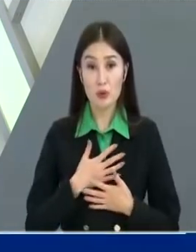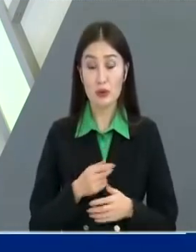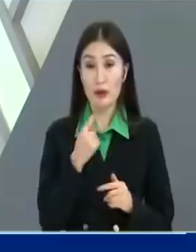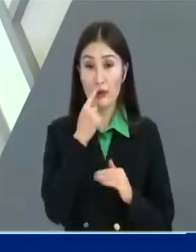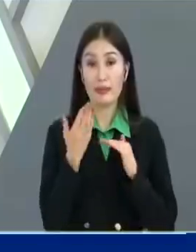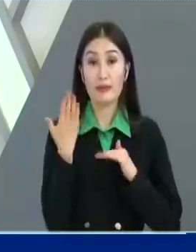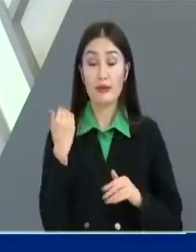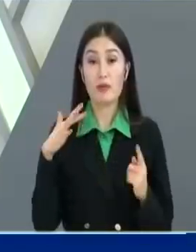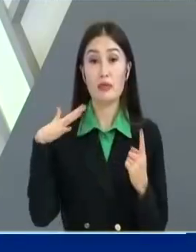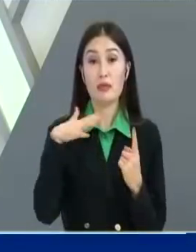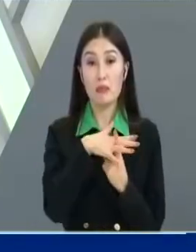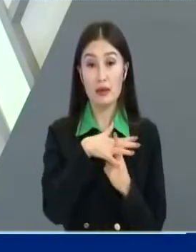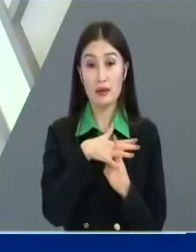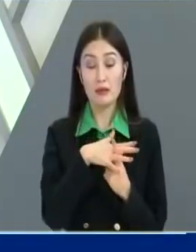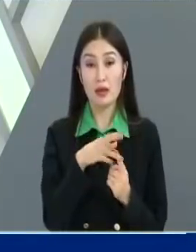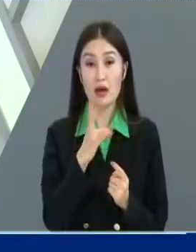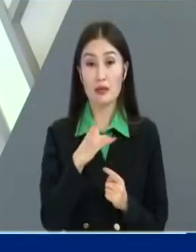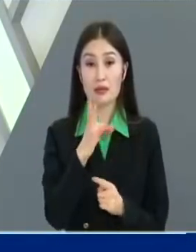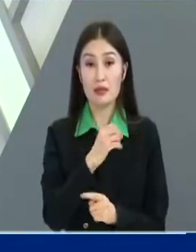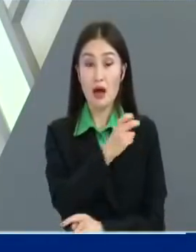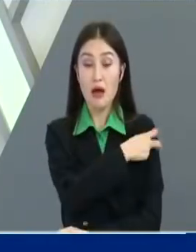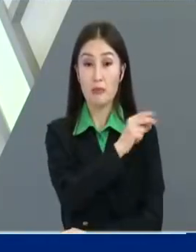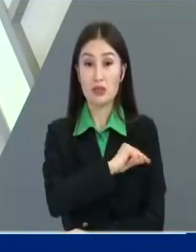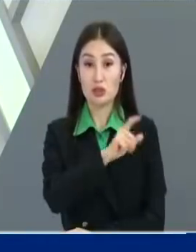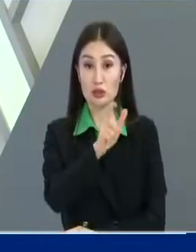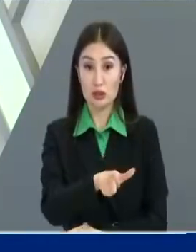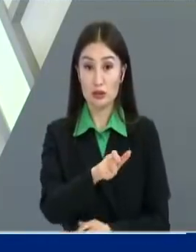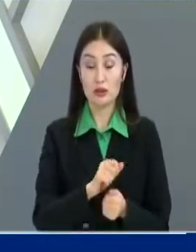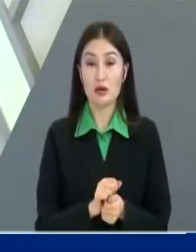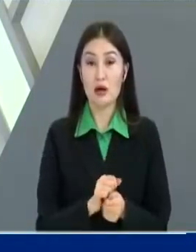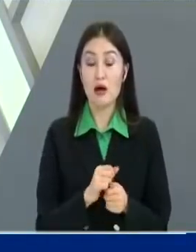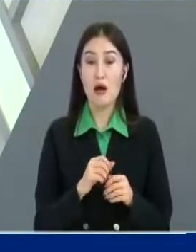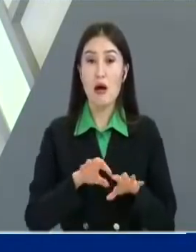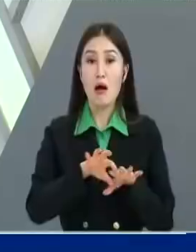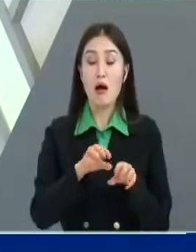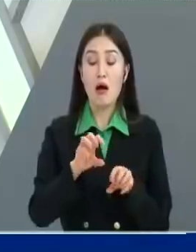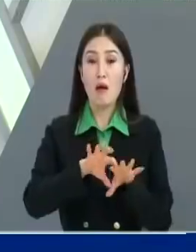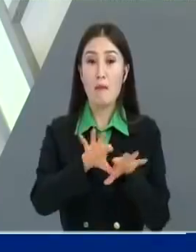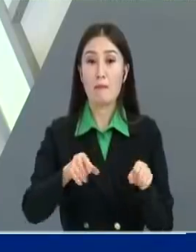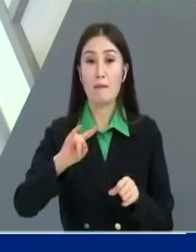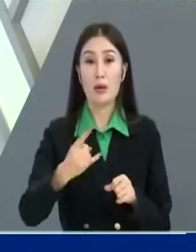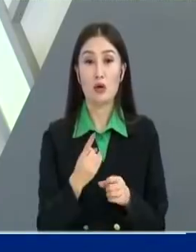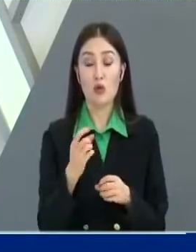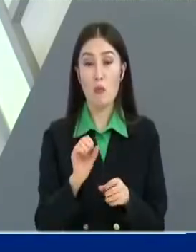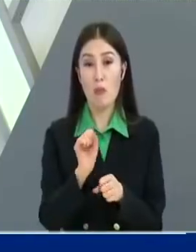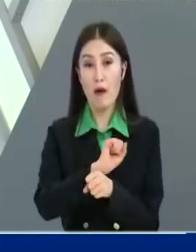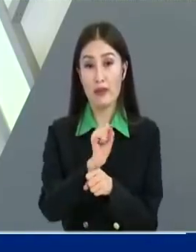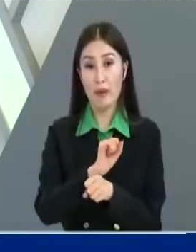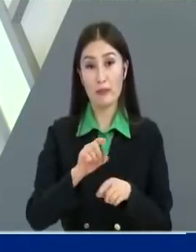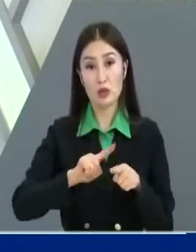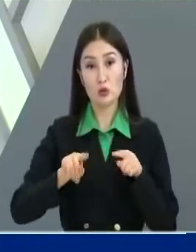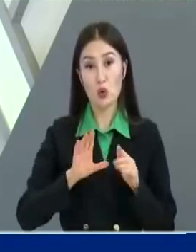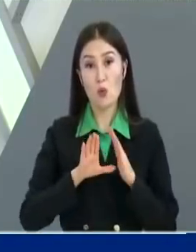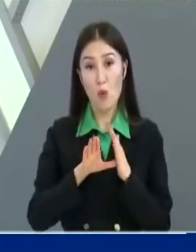недавними нападениями на медицинских работников. Погром автомобилей скорой помощи. Мы